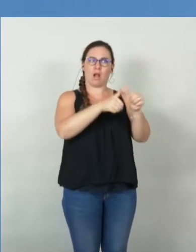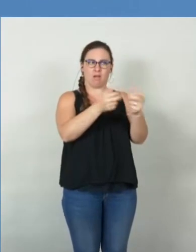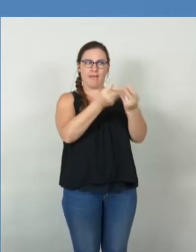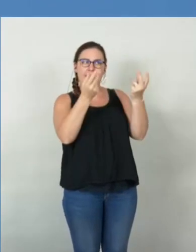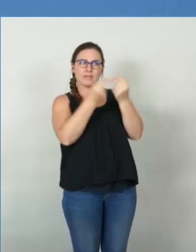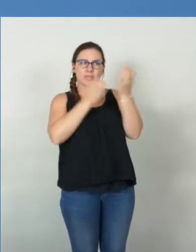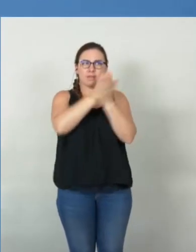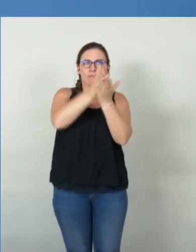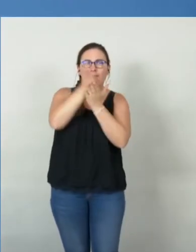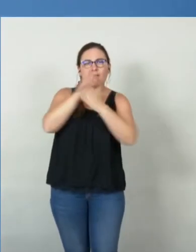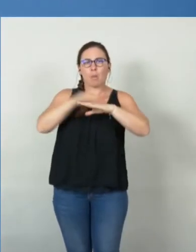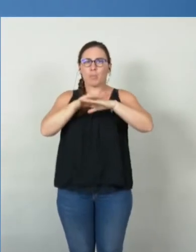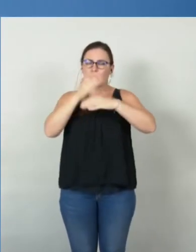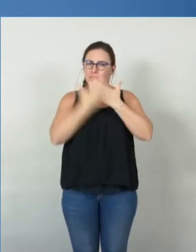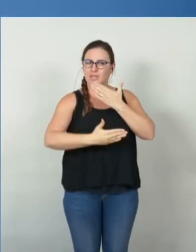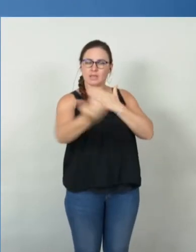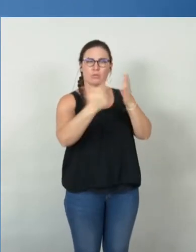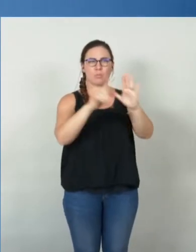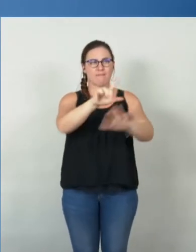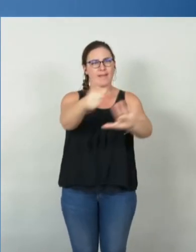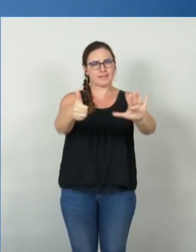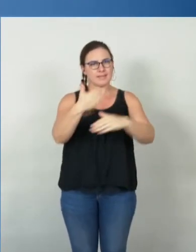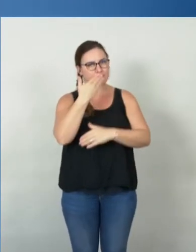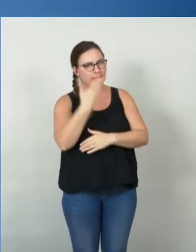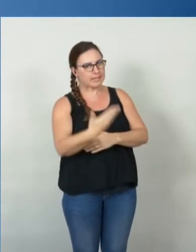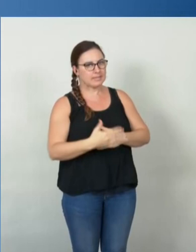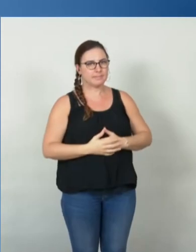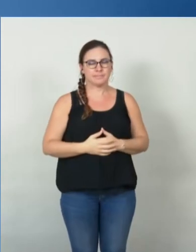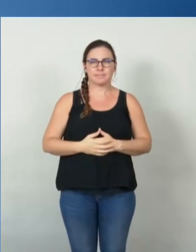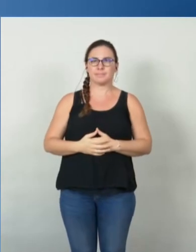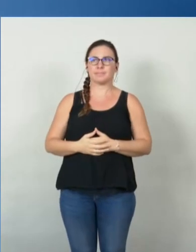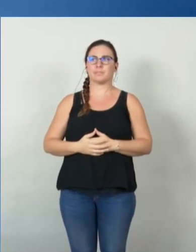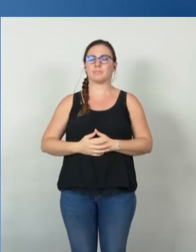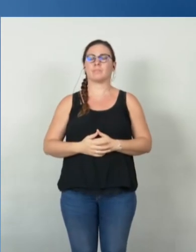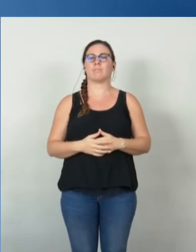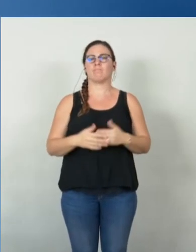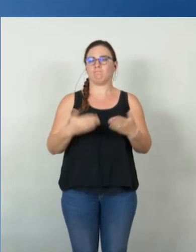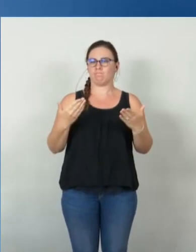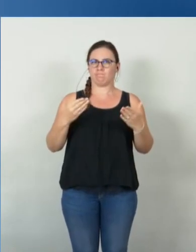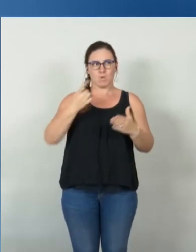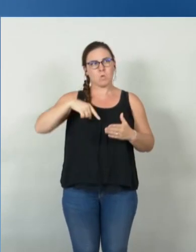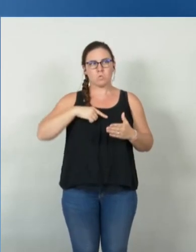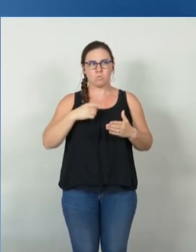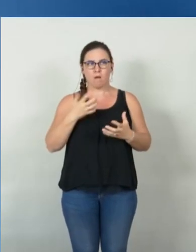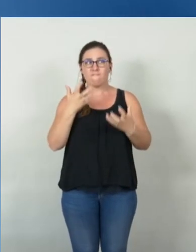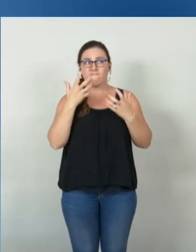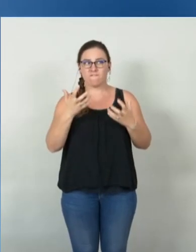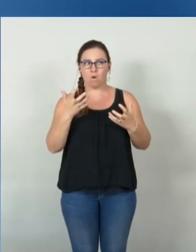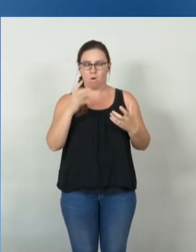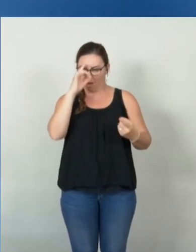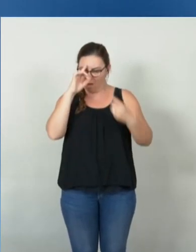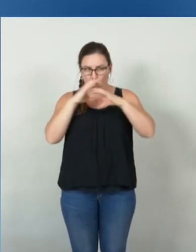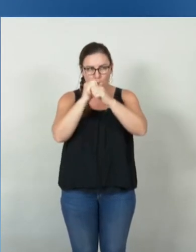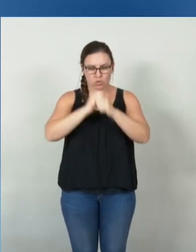politiques de vos actions à venir jusqu'en 2026 comme nous avons lu avec grand intérêt vos trois axes